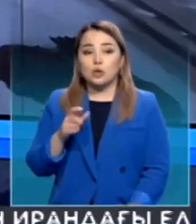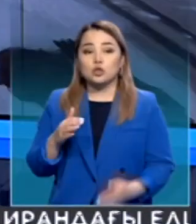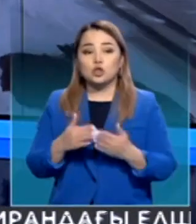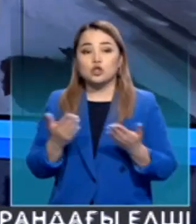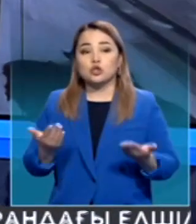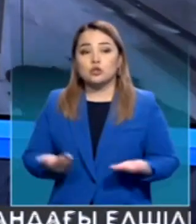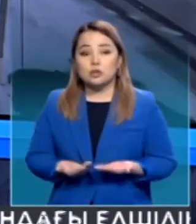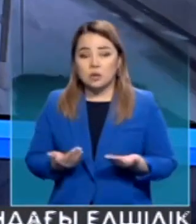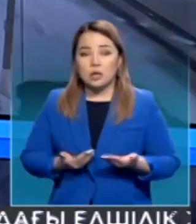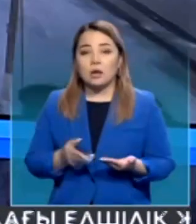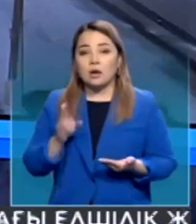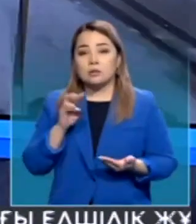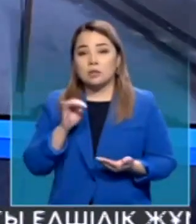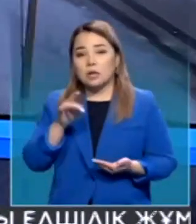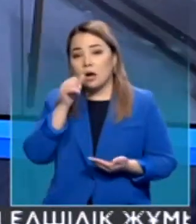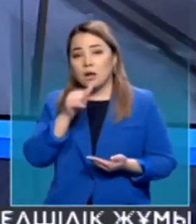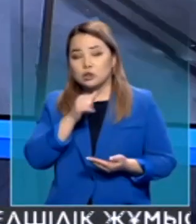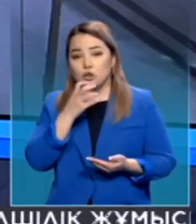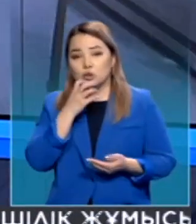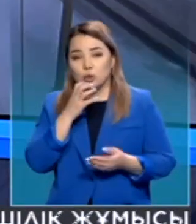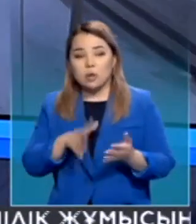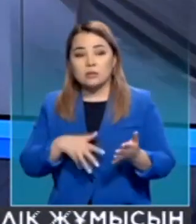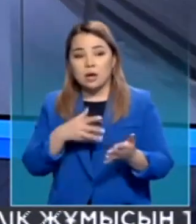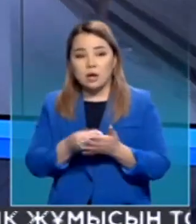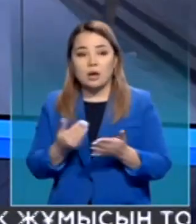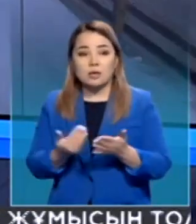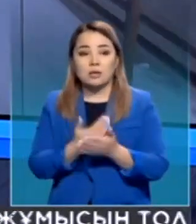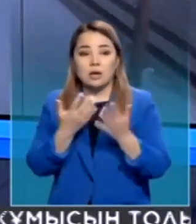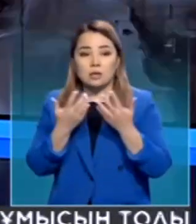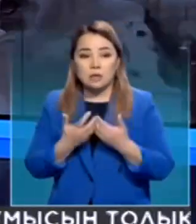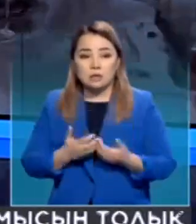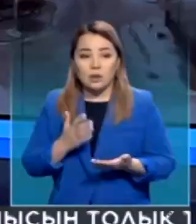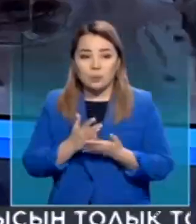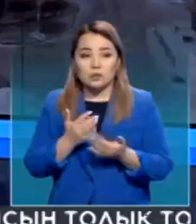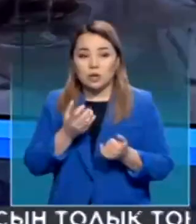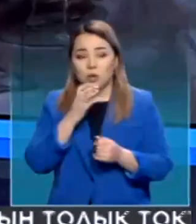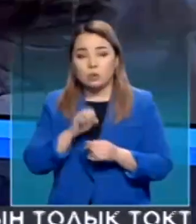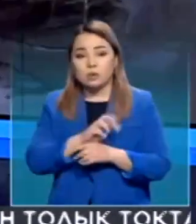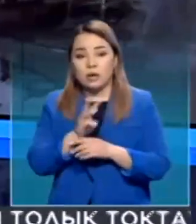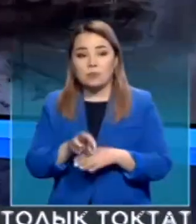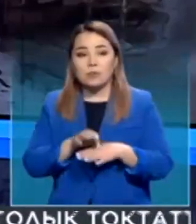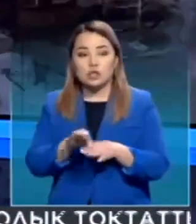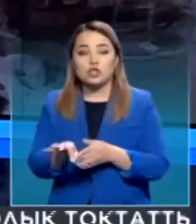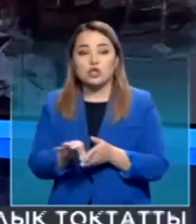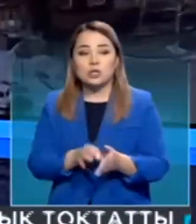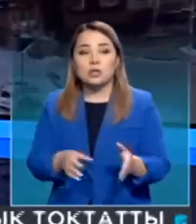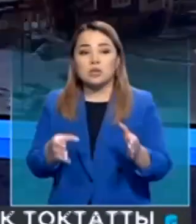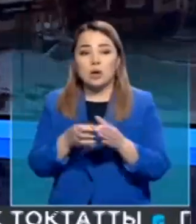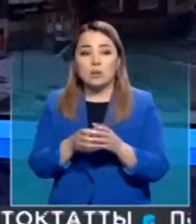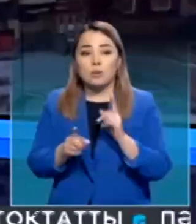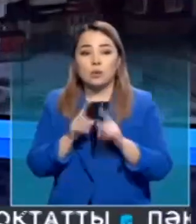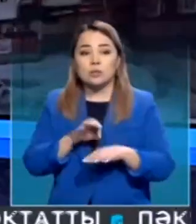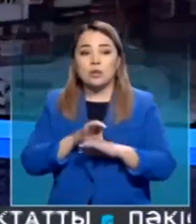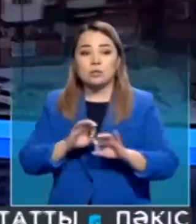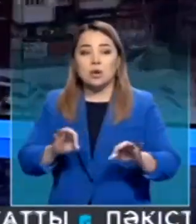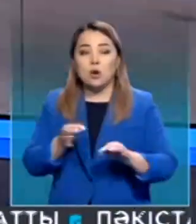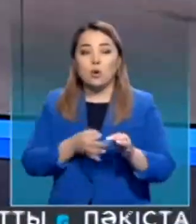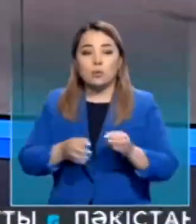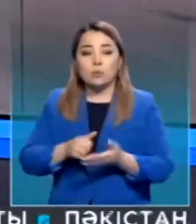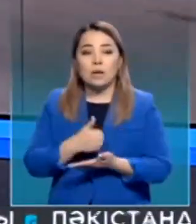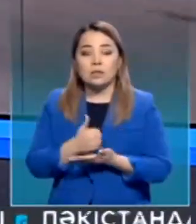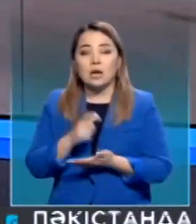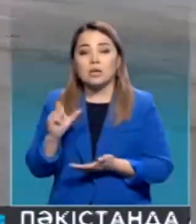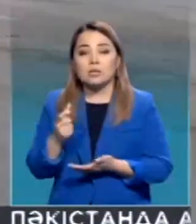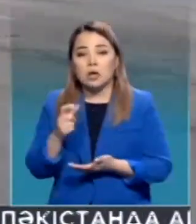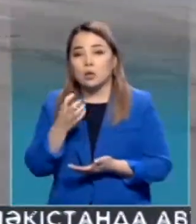Екібастұз тұрғындары үшін қаңтар айындағы жылу ақысы қайта есептеледі. Қаланы жылумен қамту бойынша жедел штаб отырысын өткізген облыс әкімі